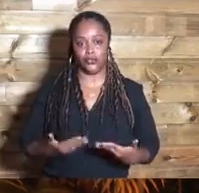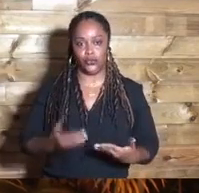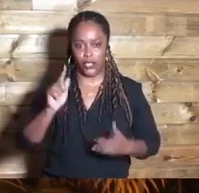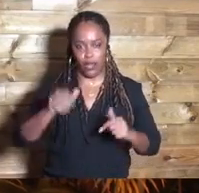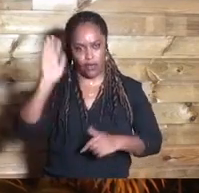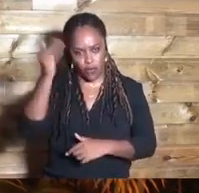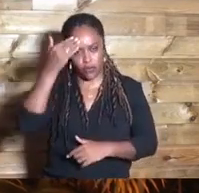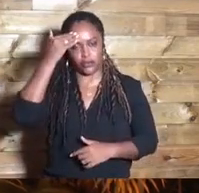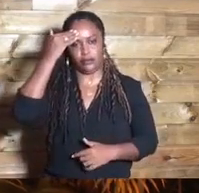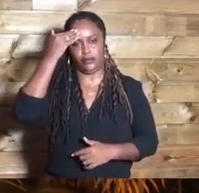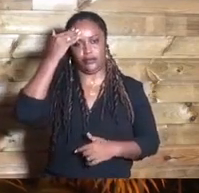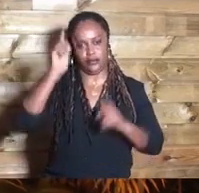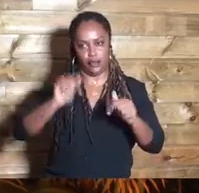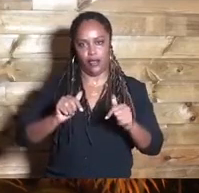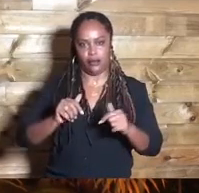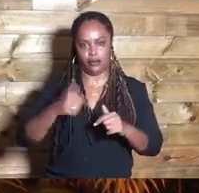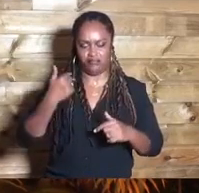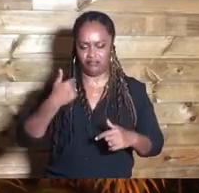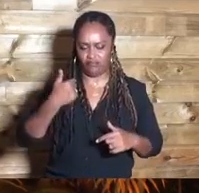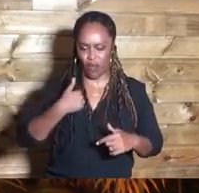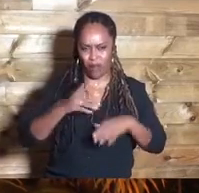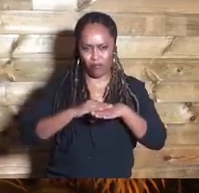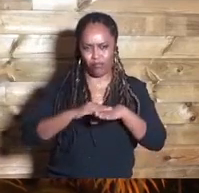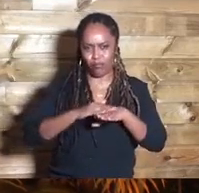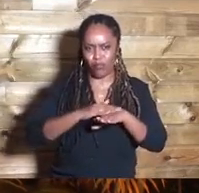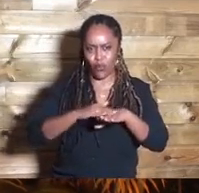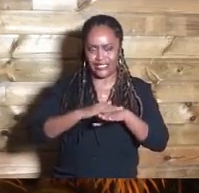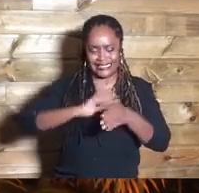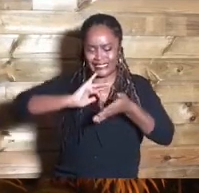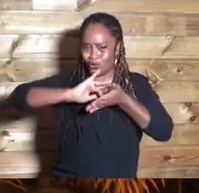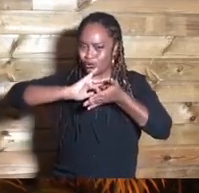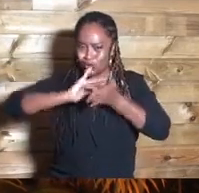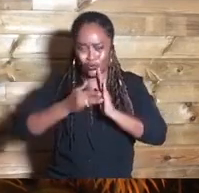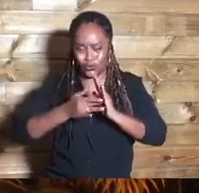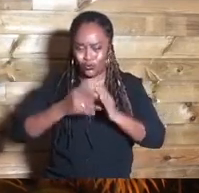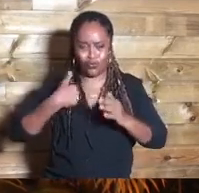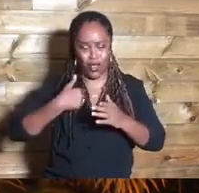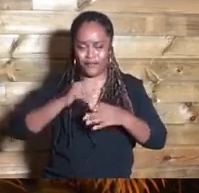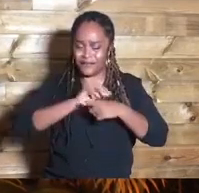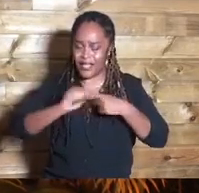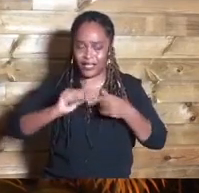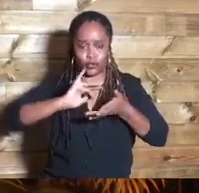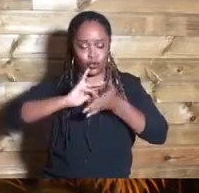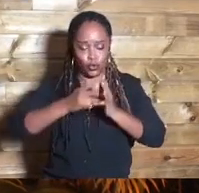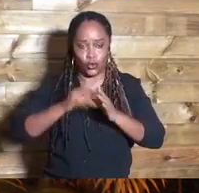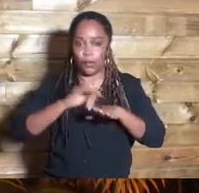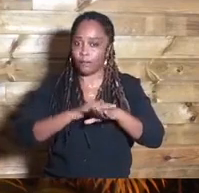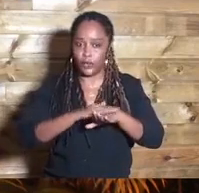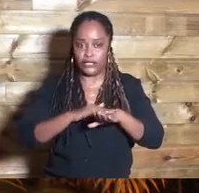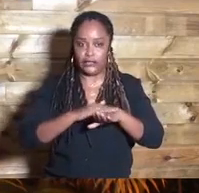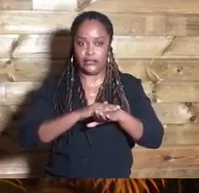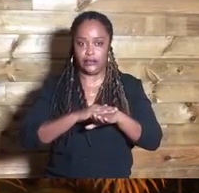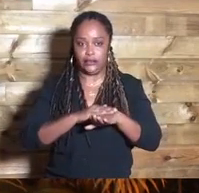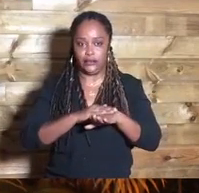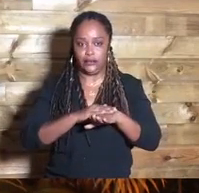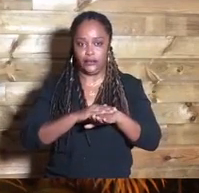fais pas de politique. Moi, je fais de la politique dans tous mes ouvrages, dans tout ce que je fais, dans tout ce que je dis, dans tout ce que j'écris, je fais de la politique.